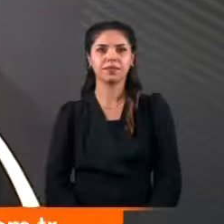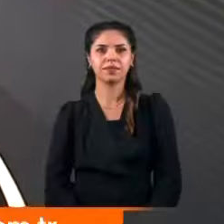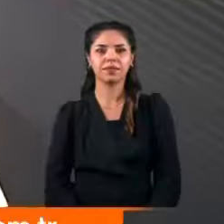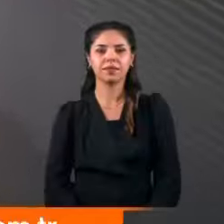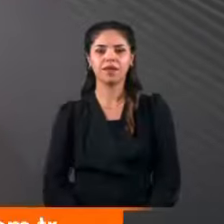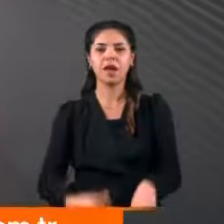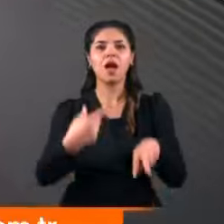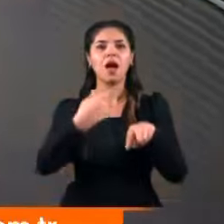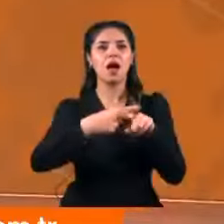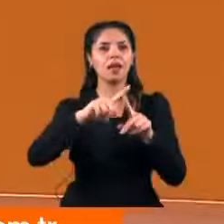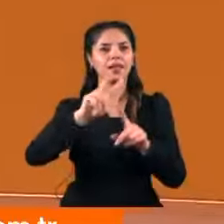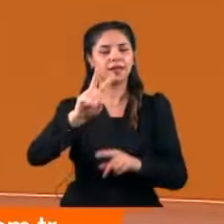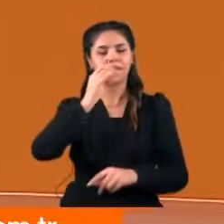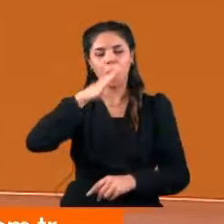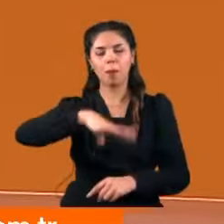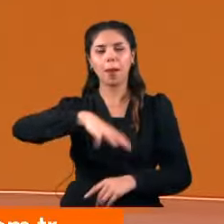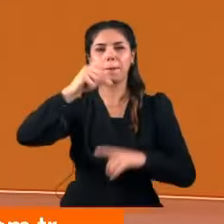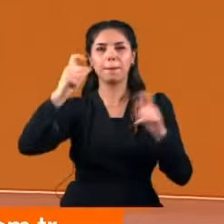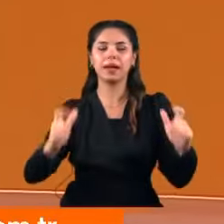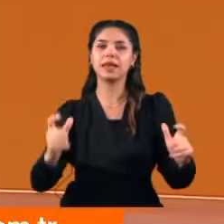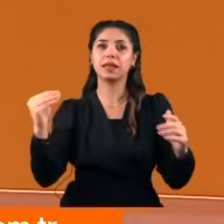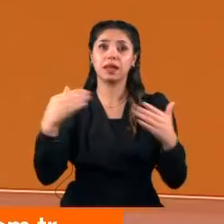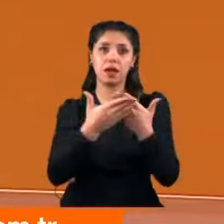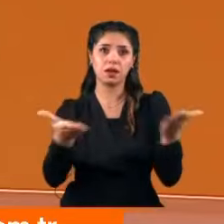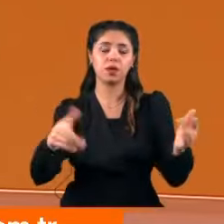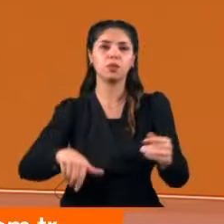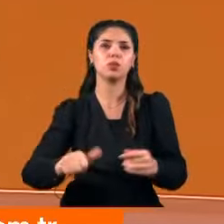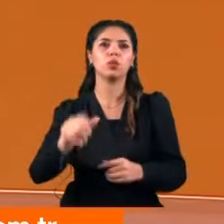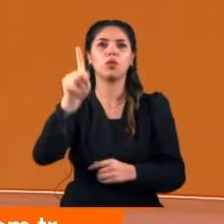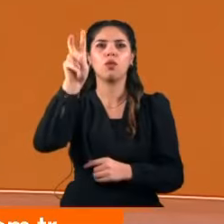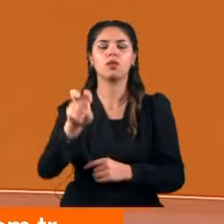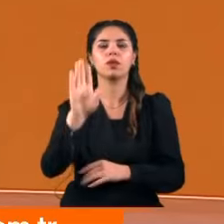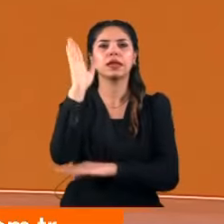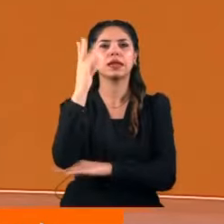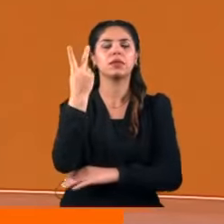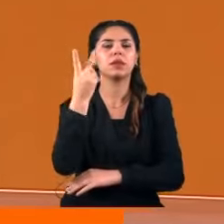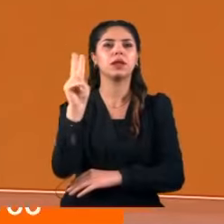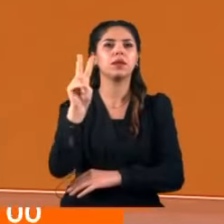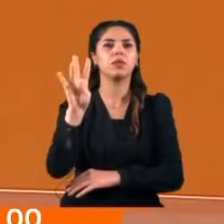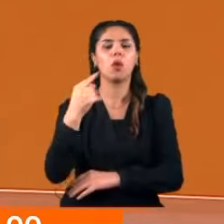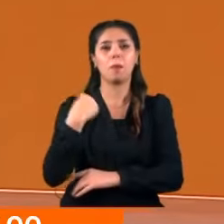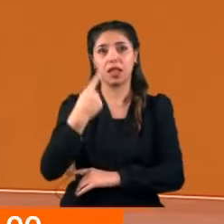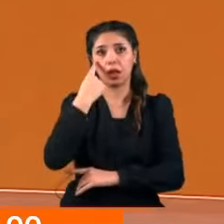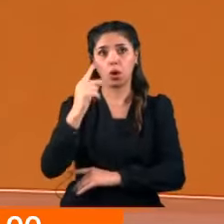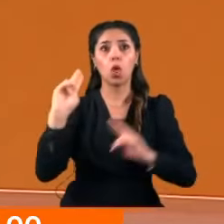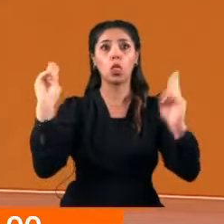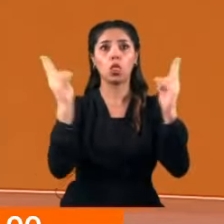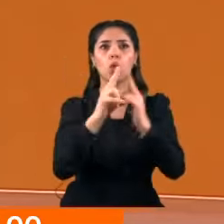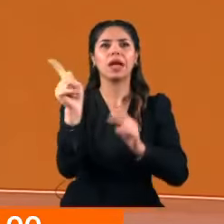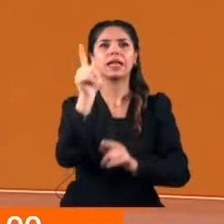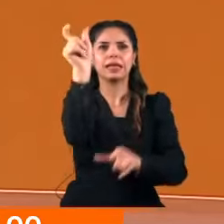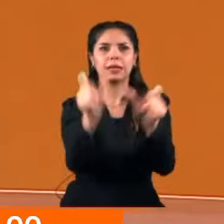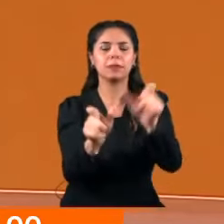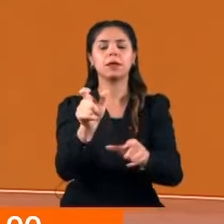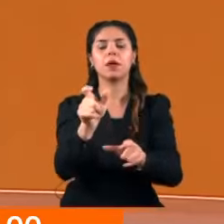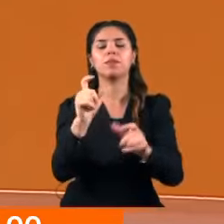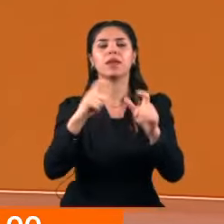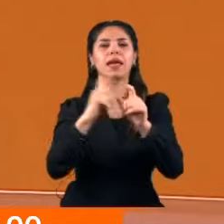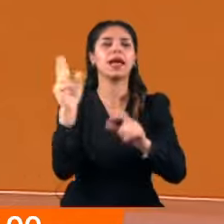Haberin merkezinden, ATV Haber Merkezi'nden iyi akşamlar. Bugün 18 Kasım 2024 Pazartesi. Dünya liderleri G20 için